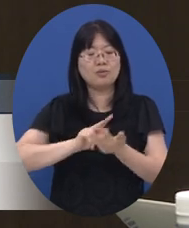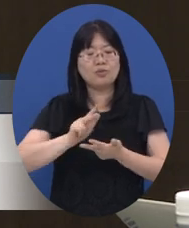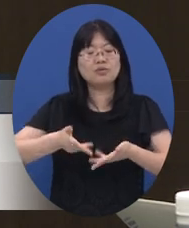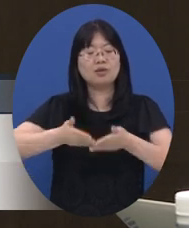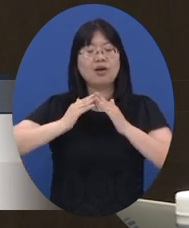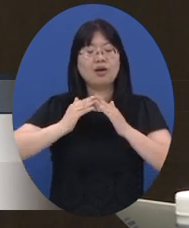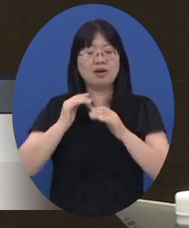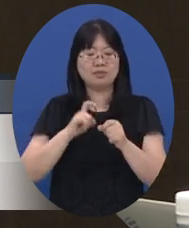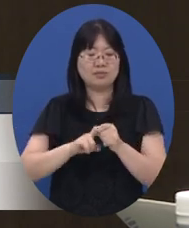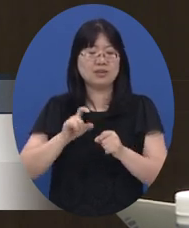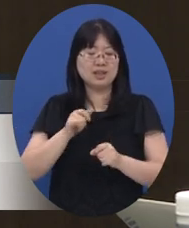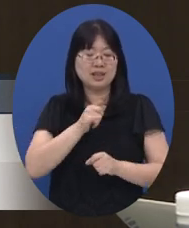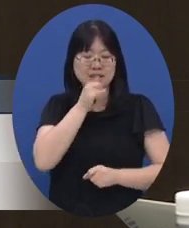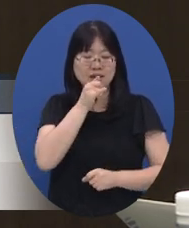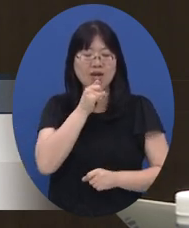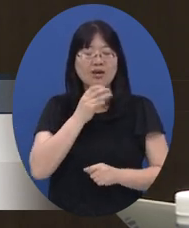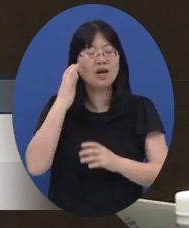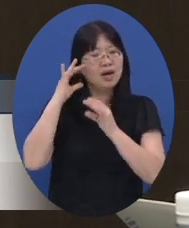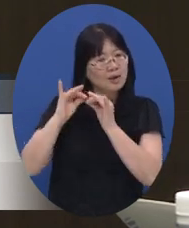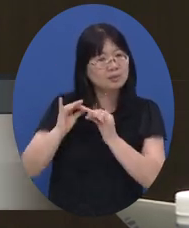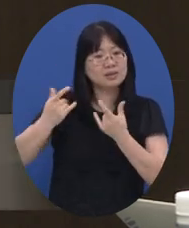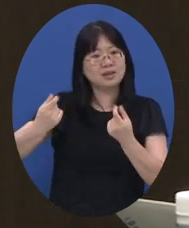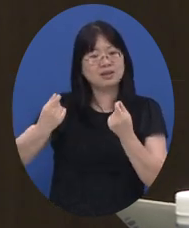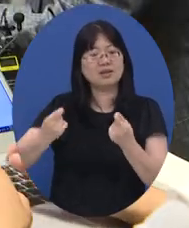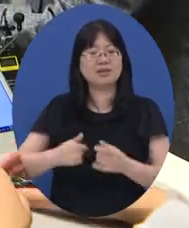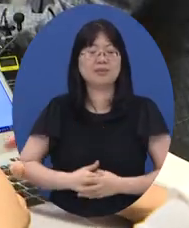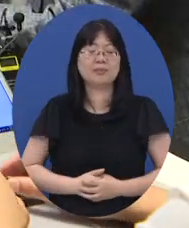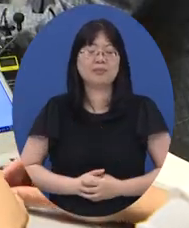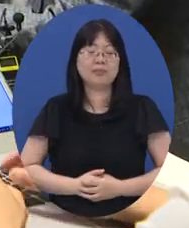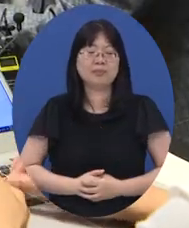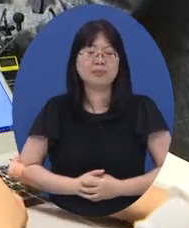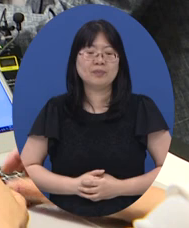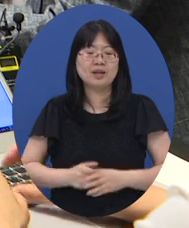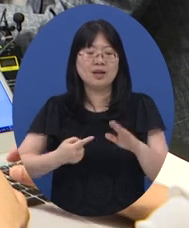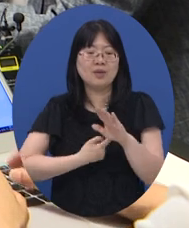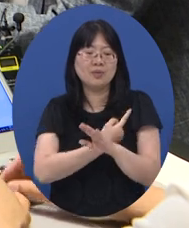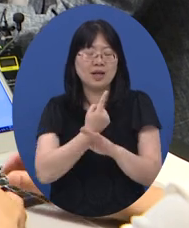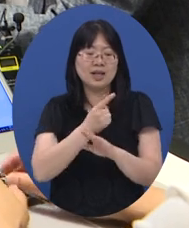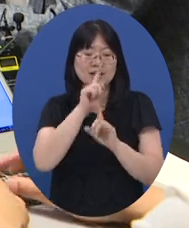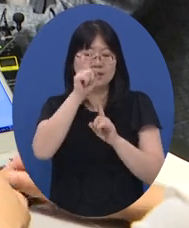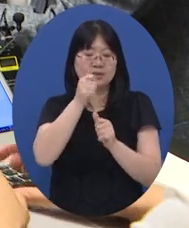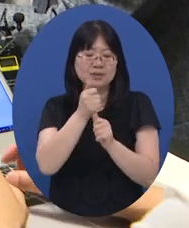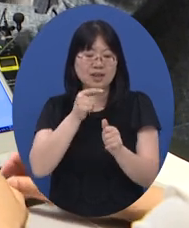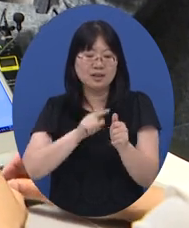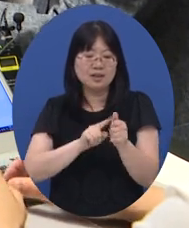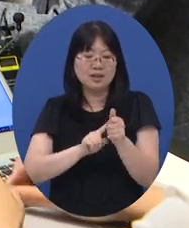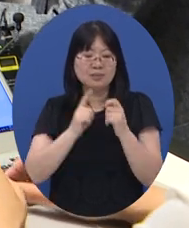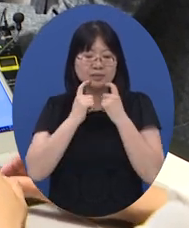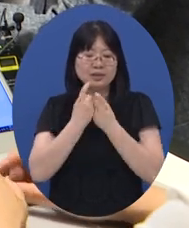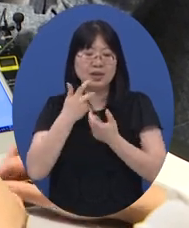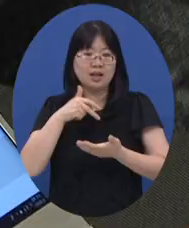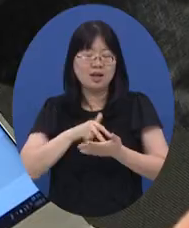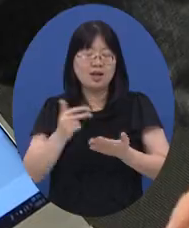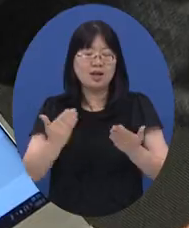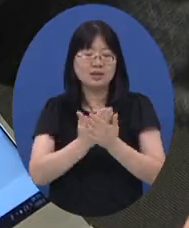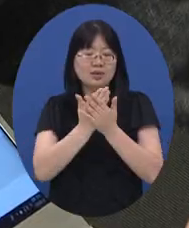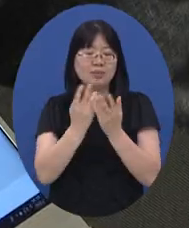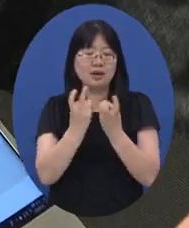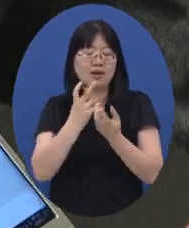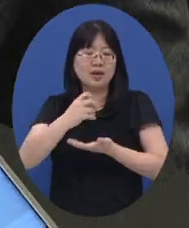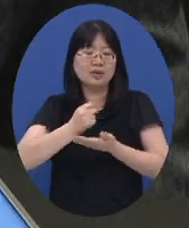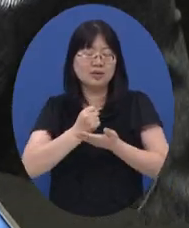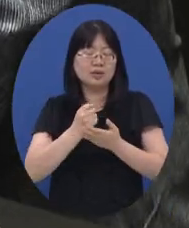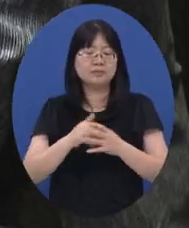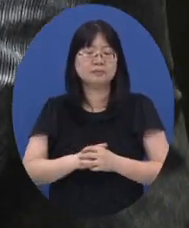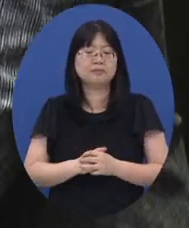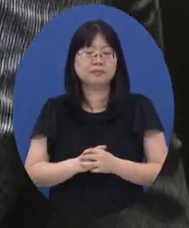것들은 의미있는 방해가 되지 않게 됩니다 이밖에 이 부지 탈은 민간 차원의 교류 활성화 방안 으로 남북이